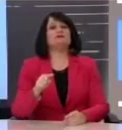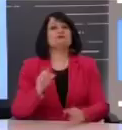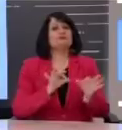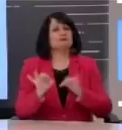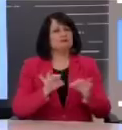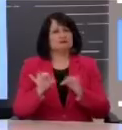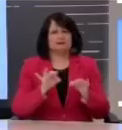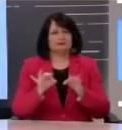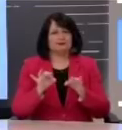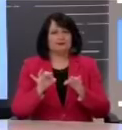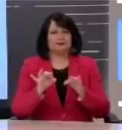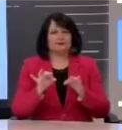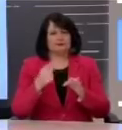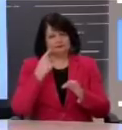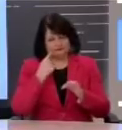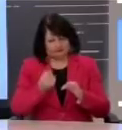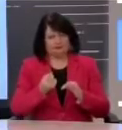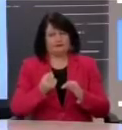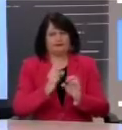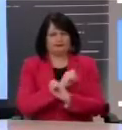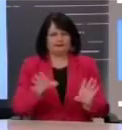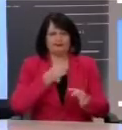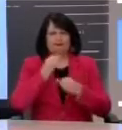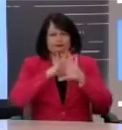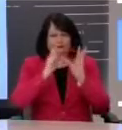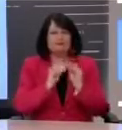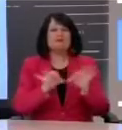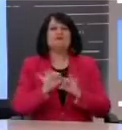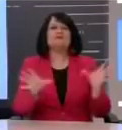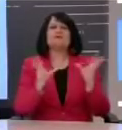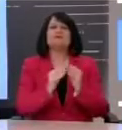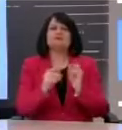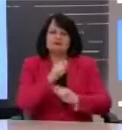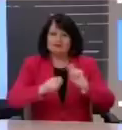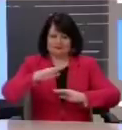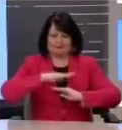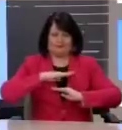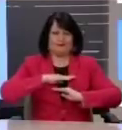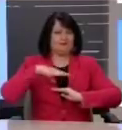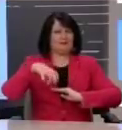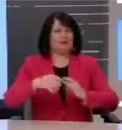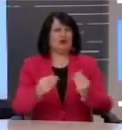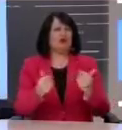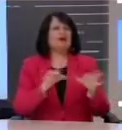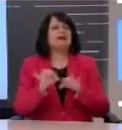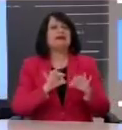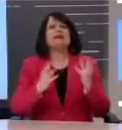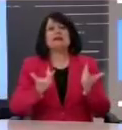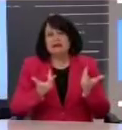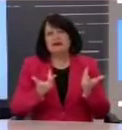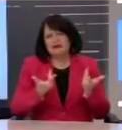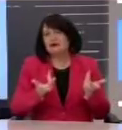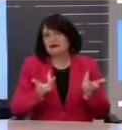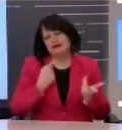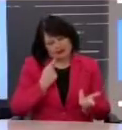σχεδιάζουμε να ανακοινώσουμε το ολοκληρωμένο σχέδιο για την ανασυγκρότηση του στρατεύματος. Η βάση αυτού του